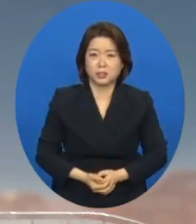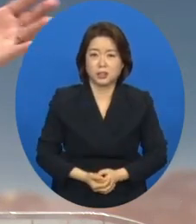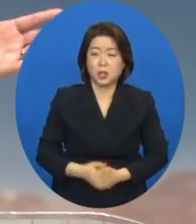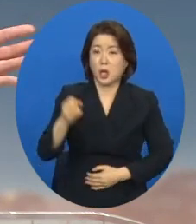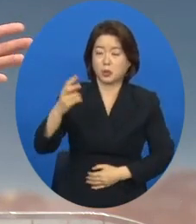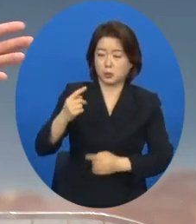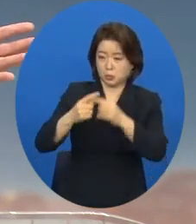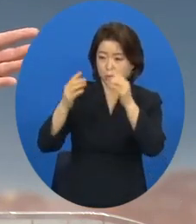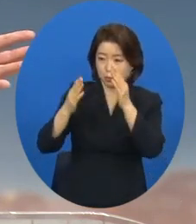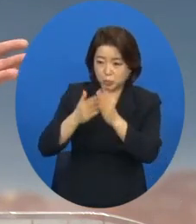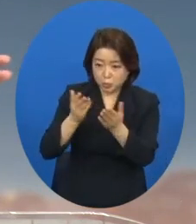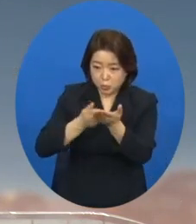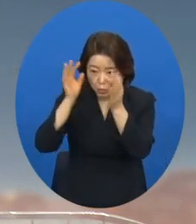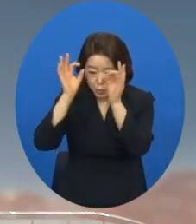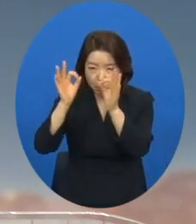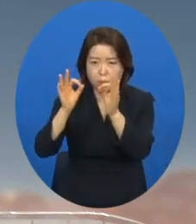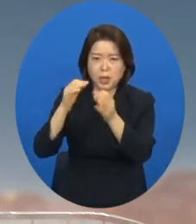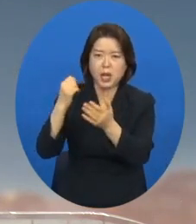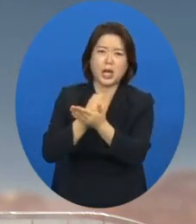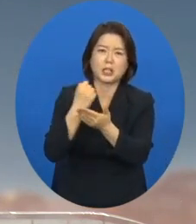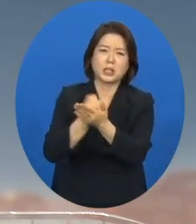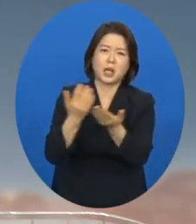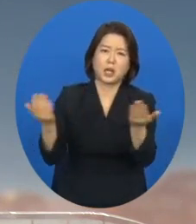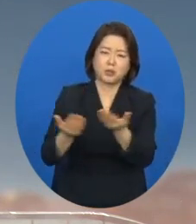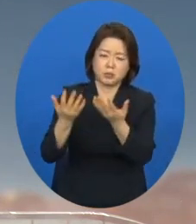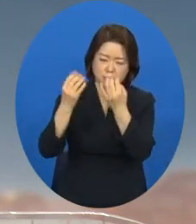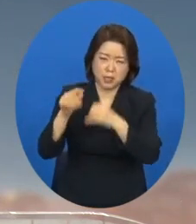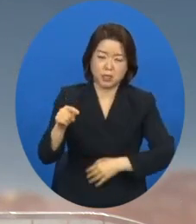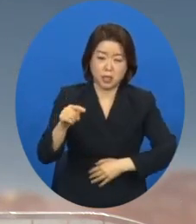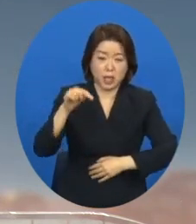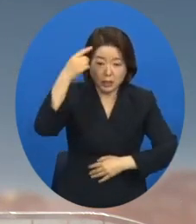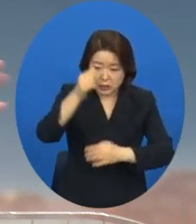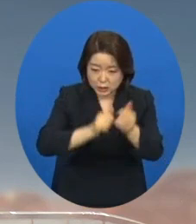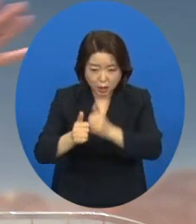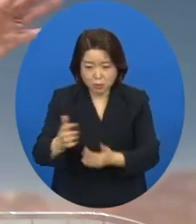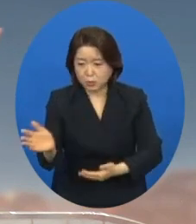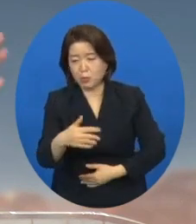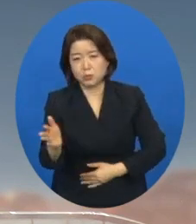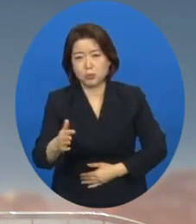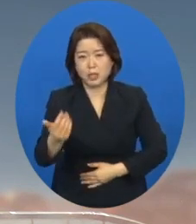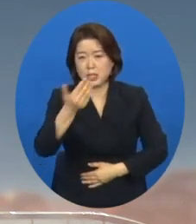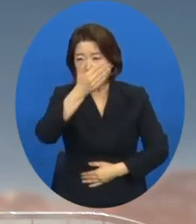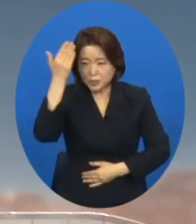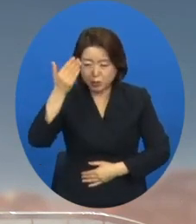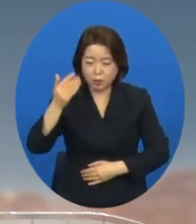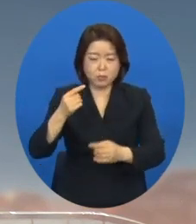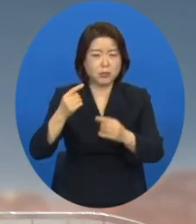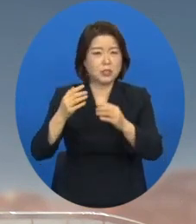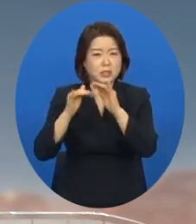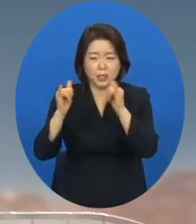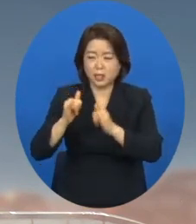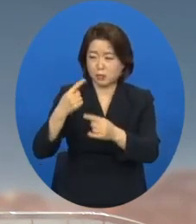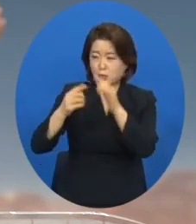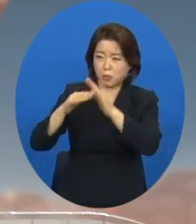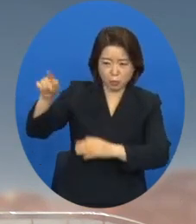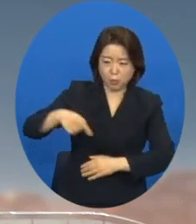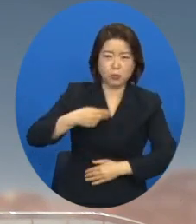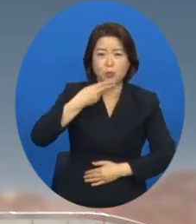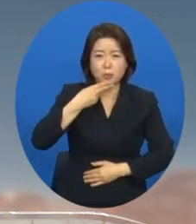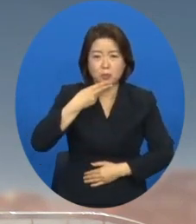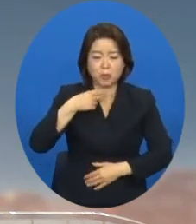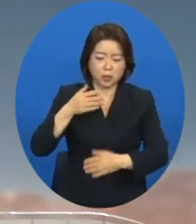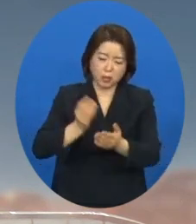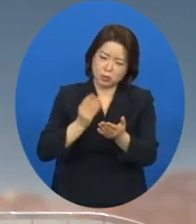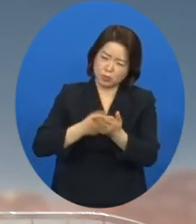또한 교회 소식을 보면 참 안타까운 소식들, 다음 세대가 잘 보이지 않고 젊은 세대가 교회에 나오지 않는 뭐 그런